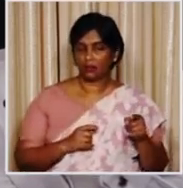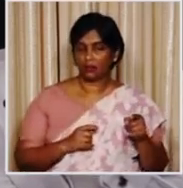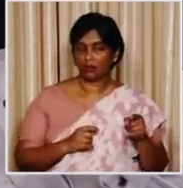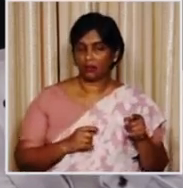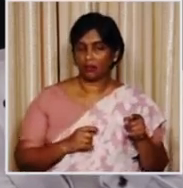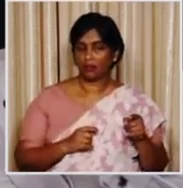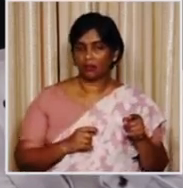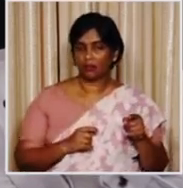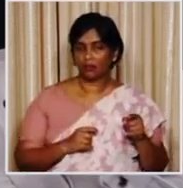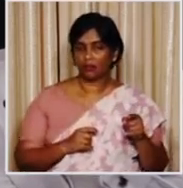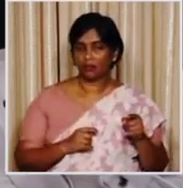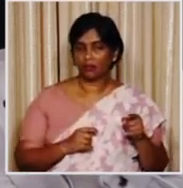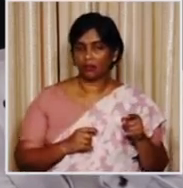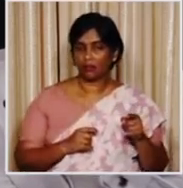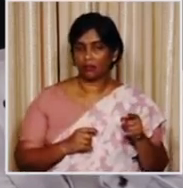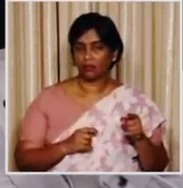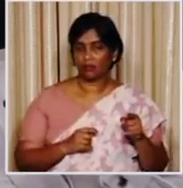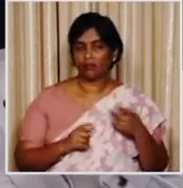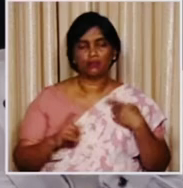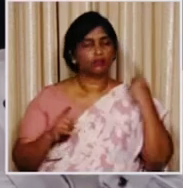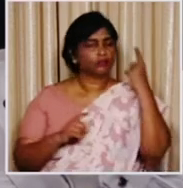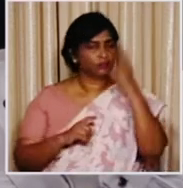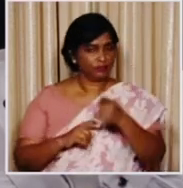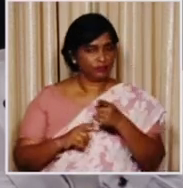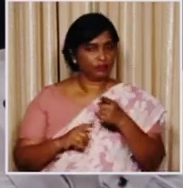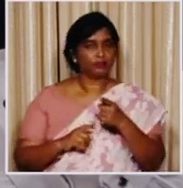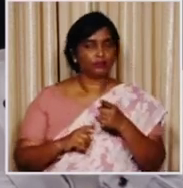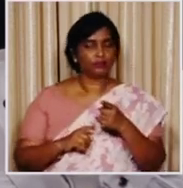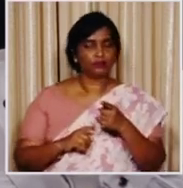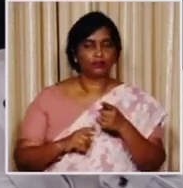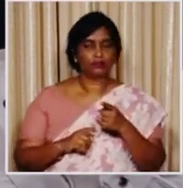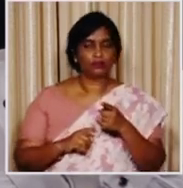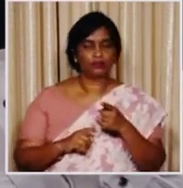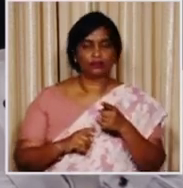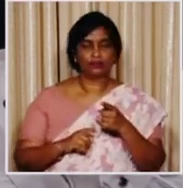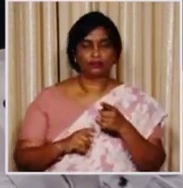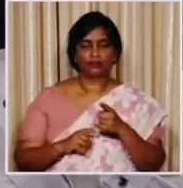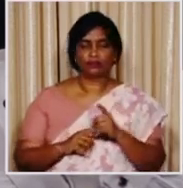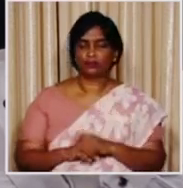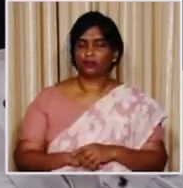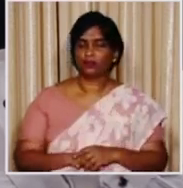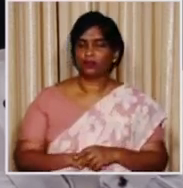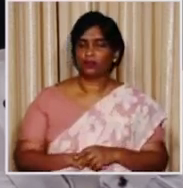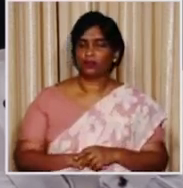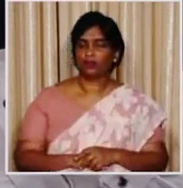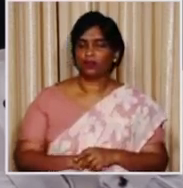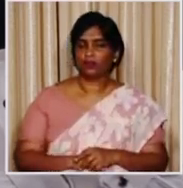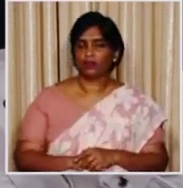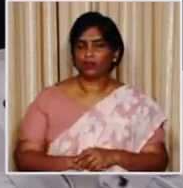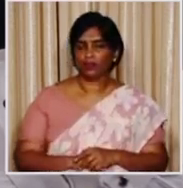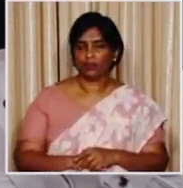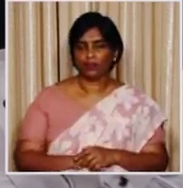තැනකට ගියාම දෙවස් ෂී සේස් දිස් page